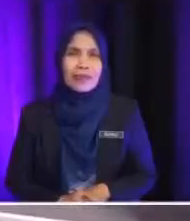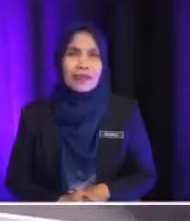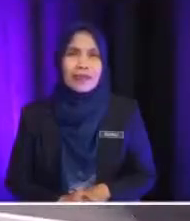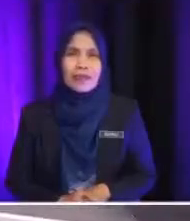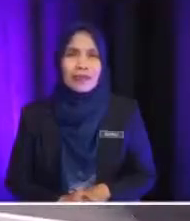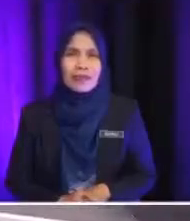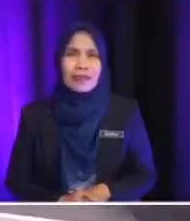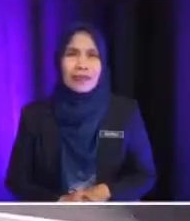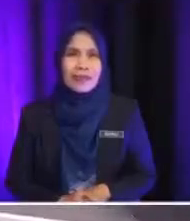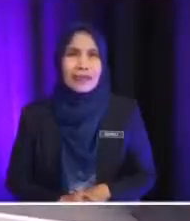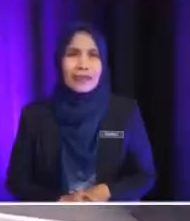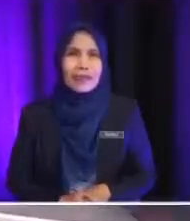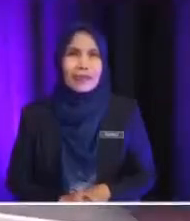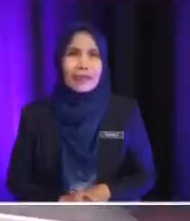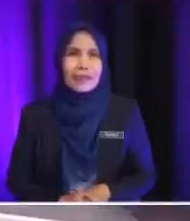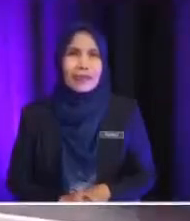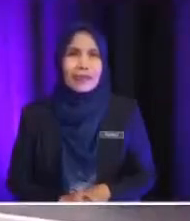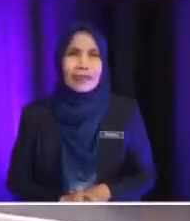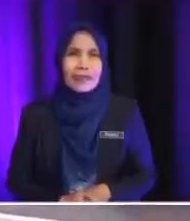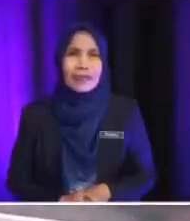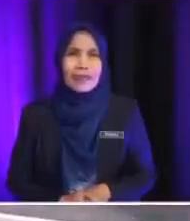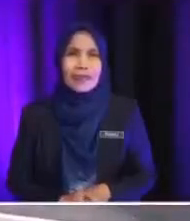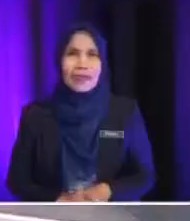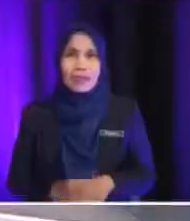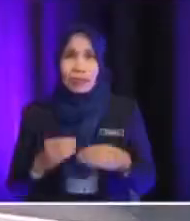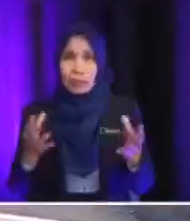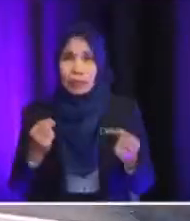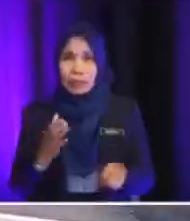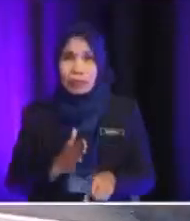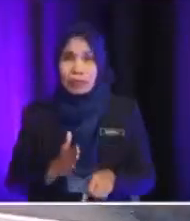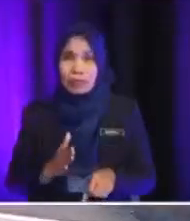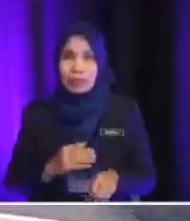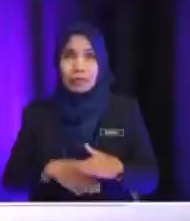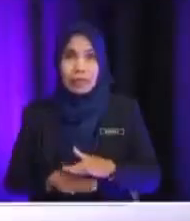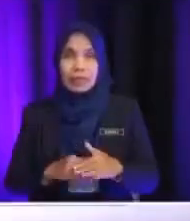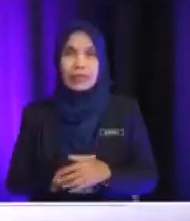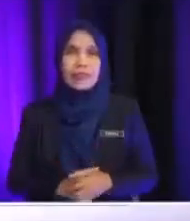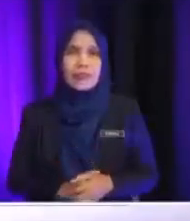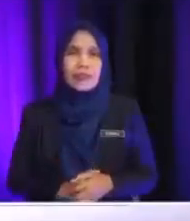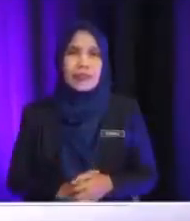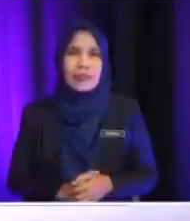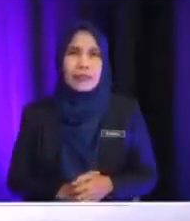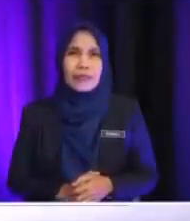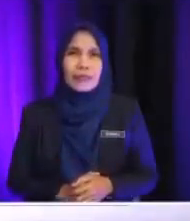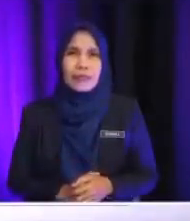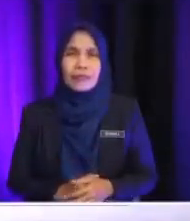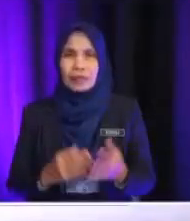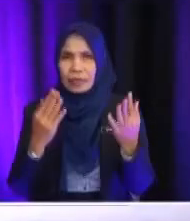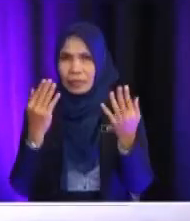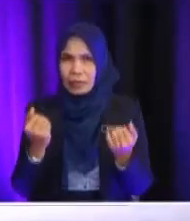lekat. Okey. Cikgu nak potong dulu, cikgu. Itulah kalau nak menghias ni, murid-murid